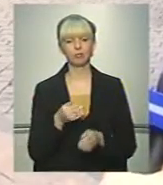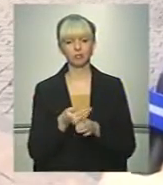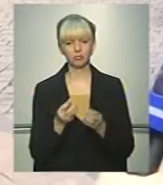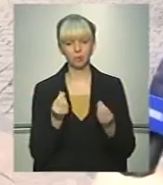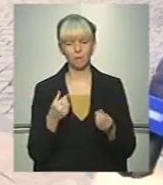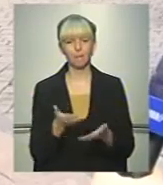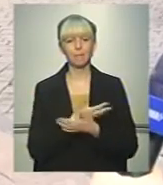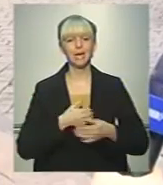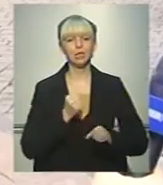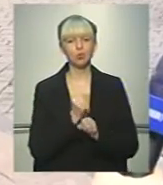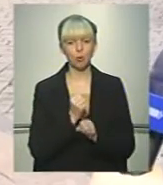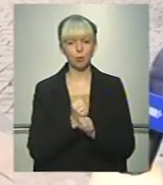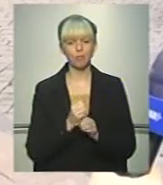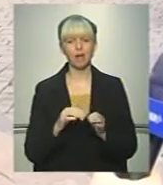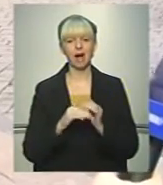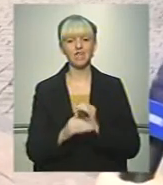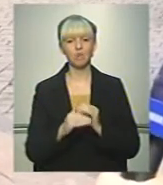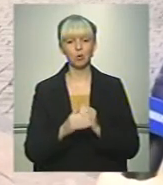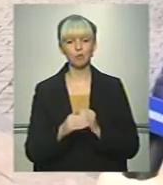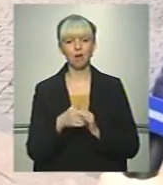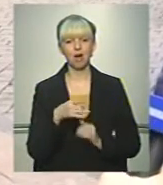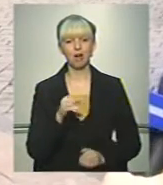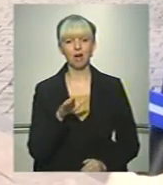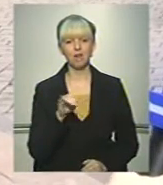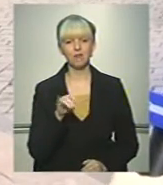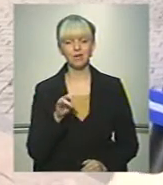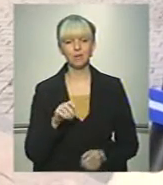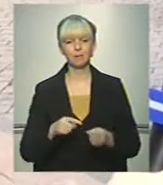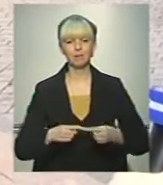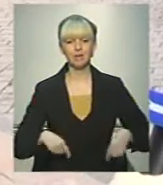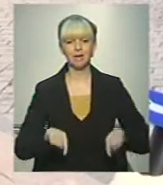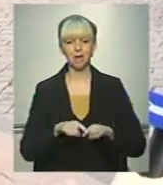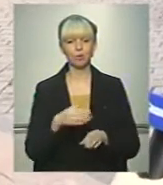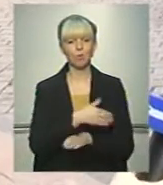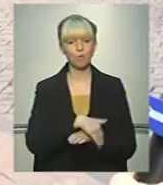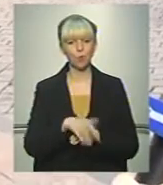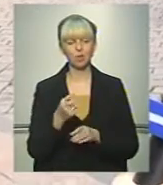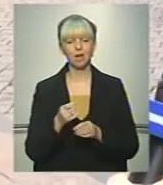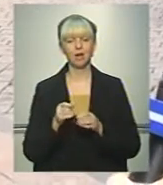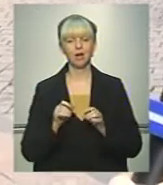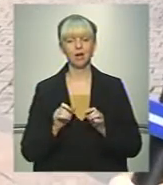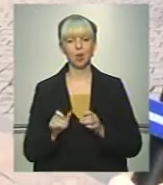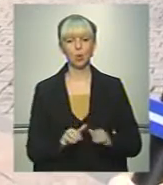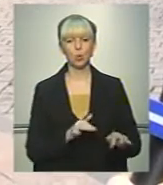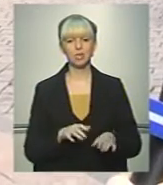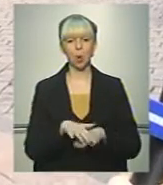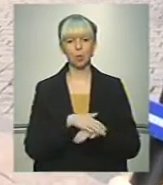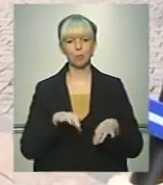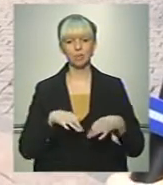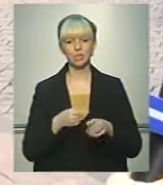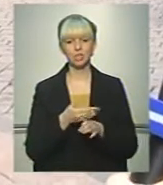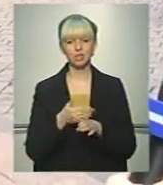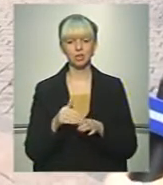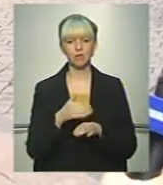межах виділених коштів ми зробили асфальтування гравійних ділянок вулиць, де рухується громадський транспорт. Це частина